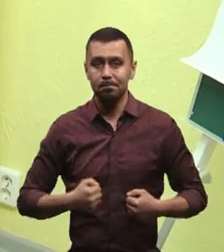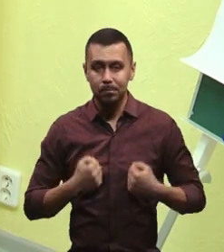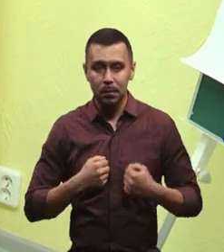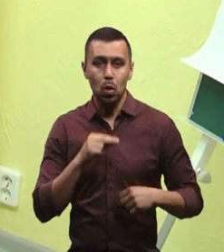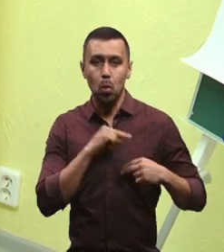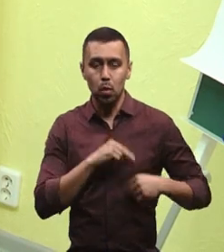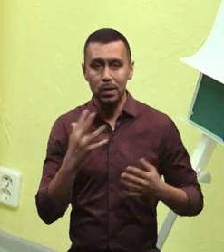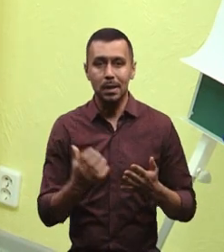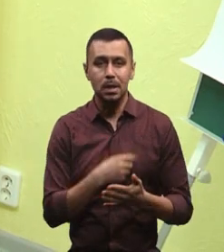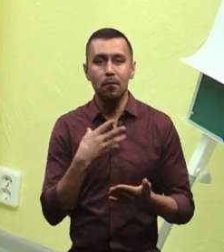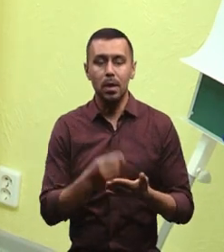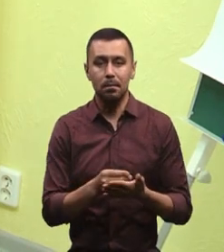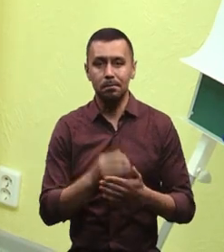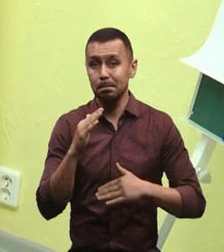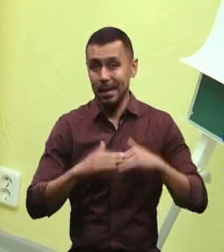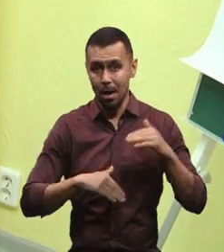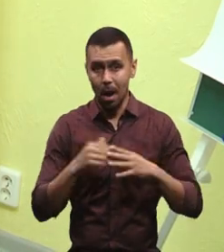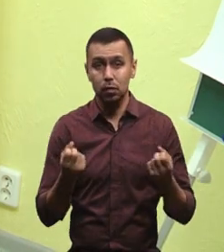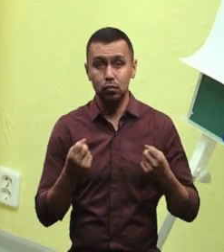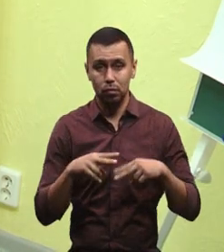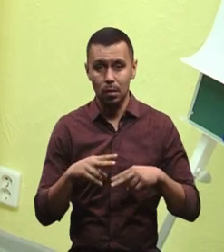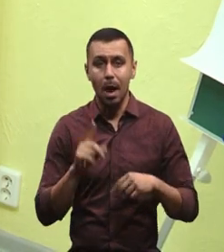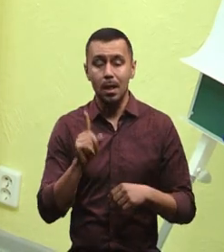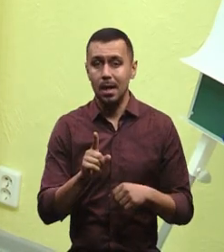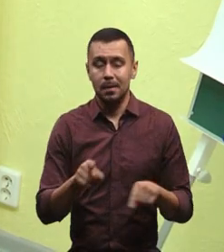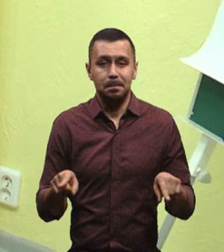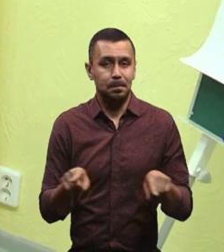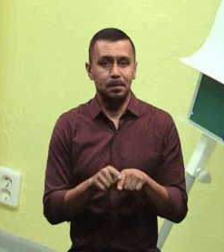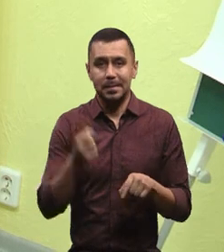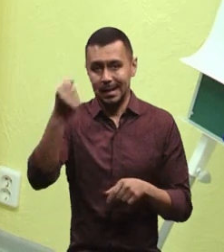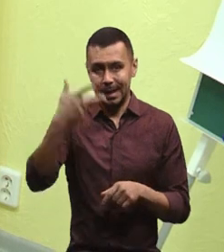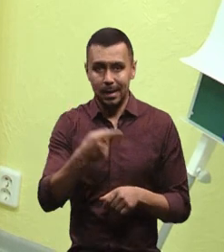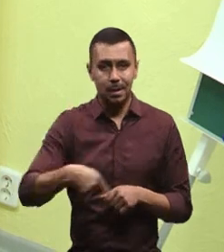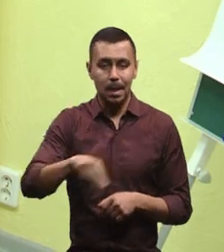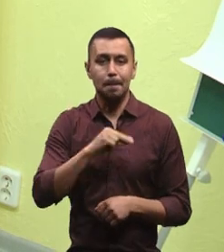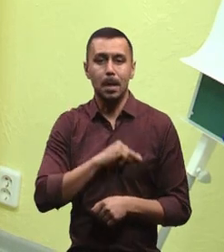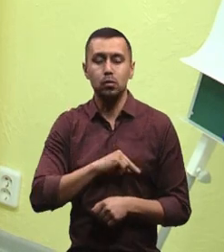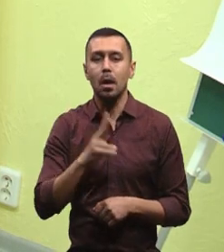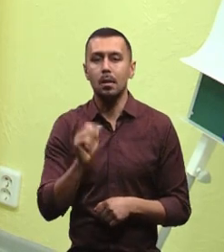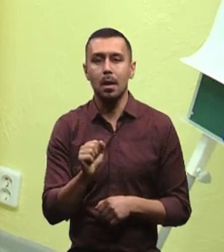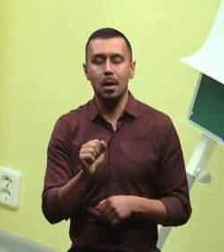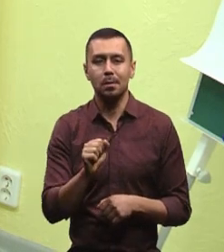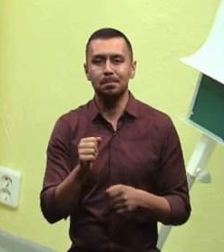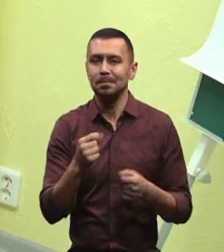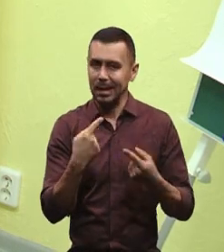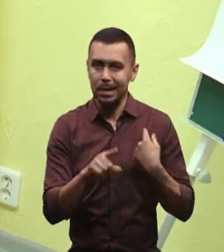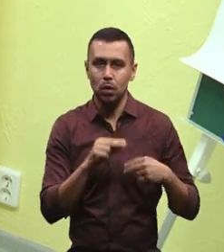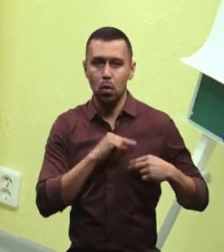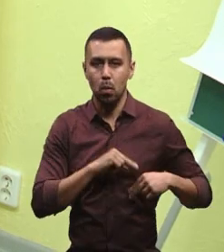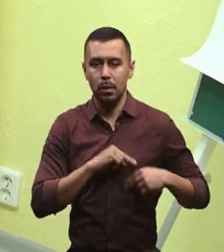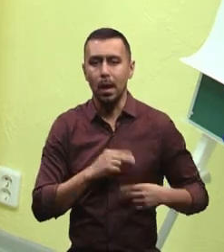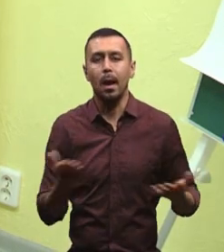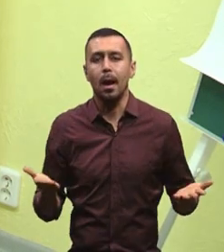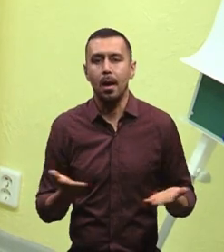пошуку роботи за своїм фахом, за своєю спеціальністю, але все-таки третина з них працює на некваліфікованій роботі,